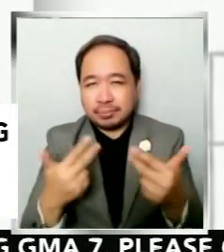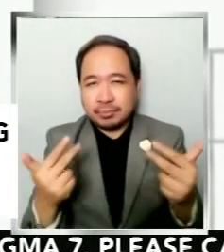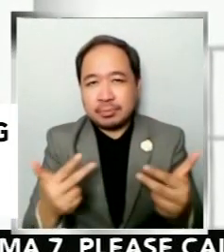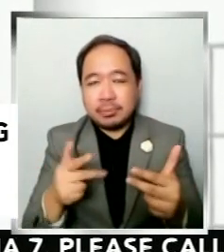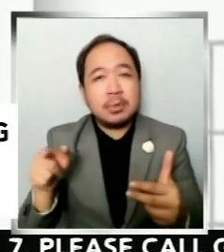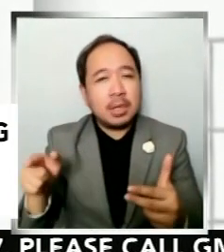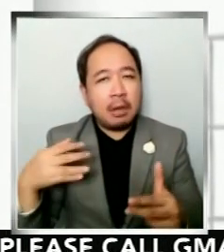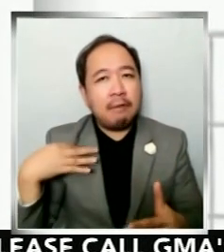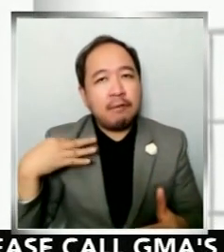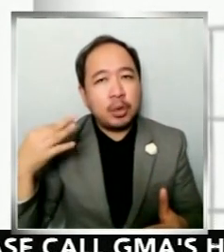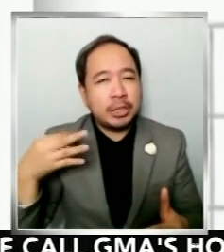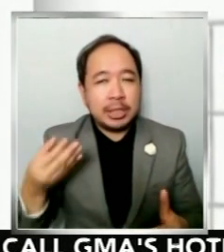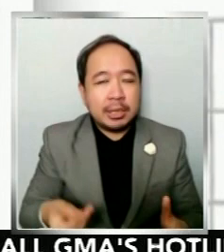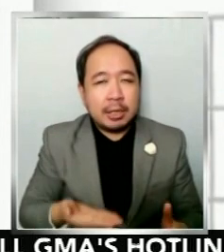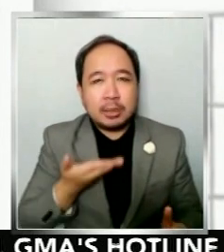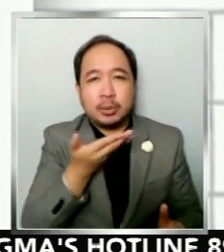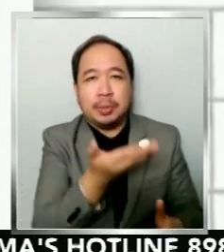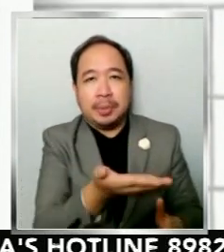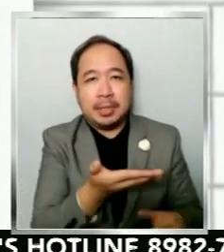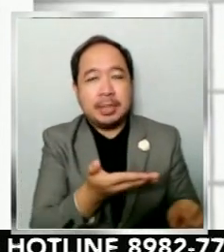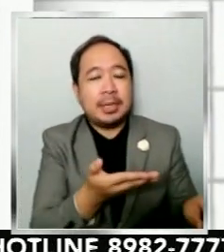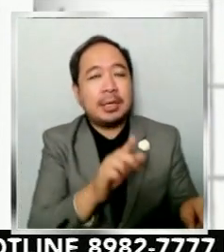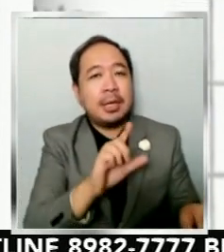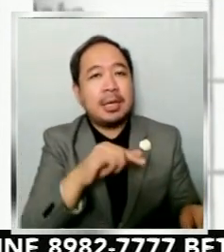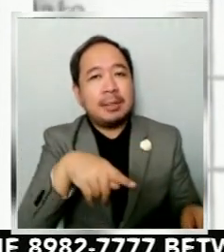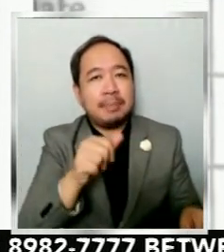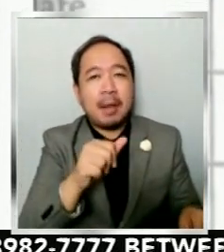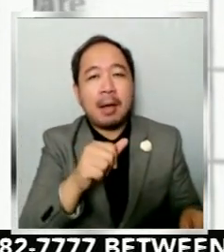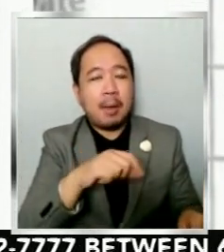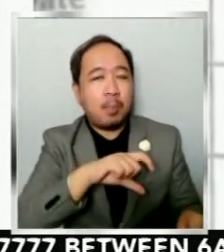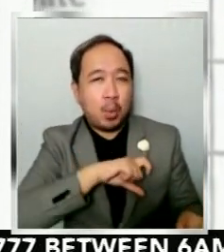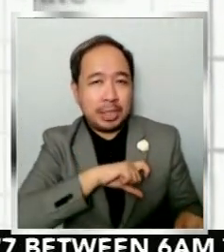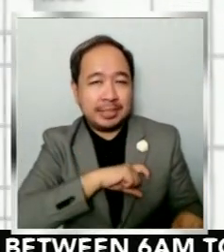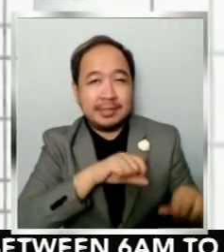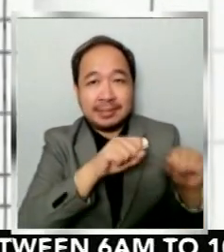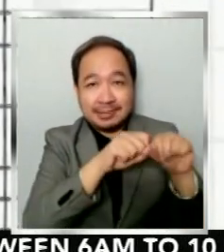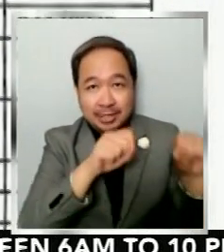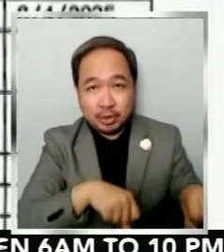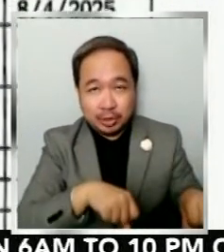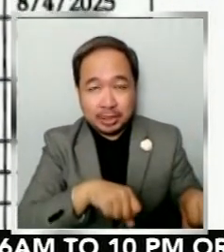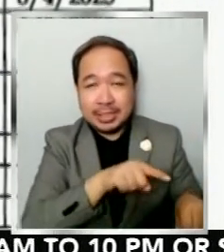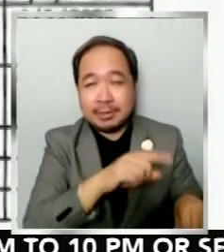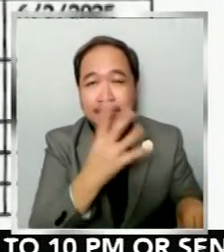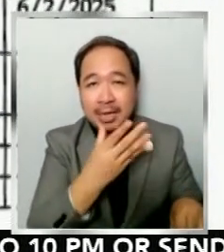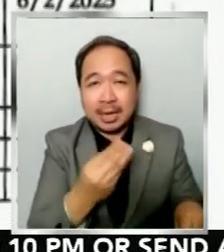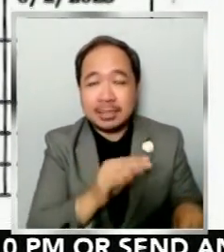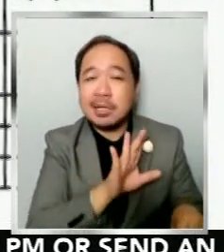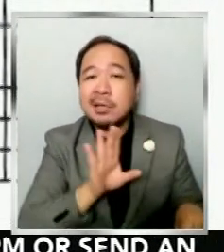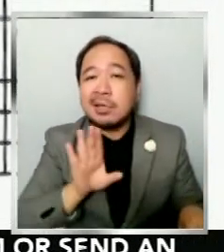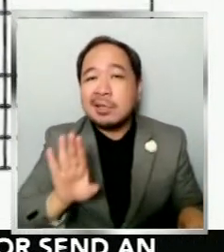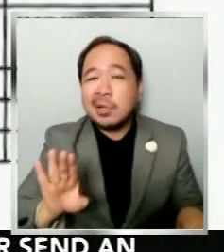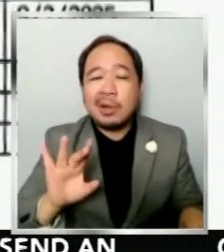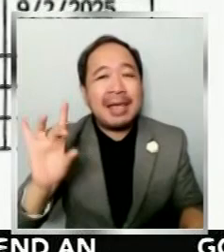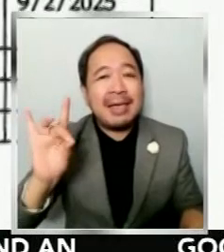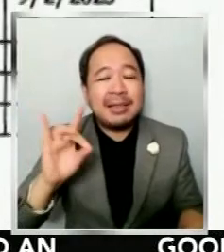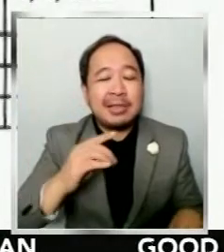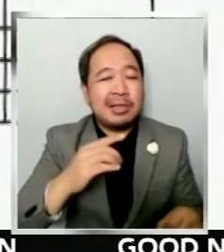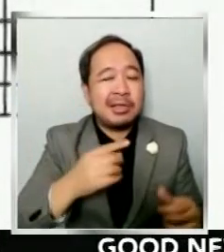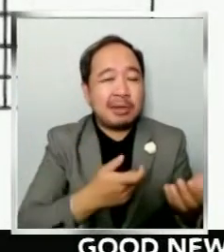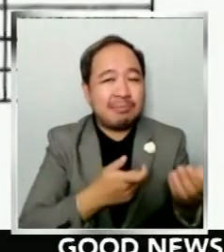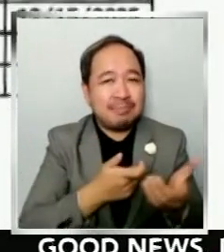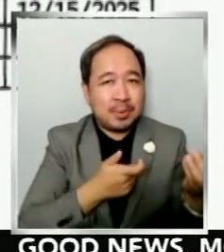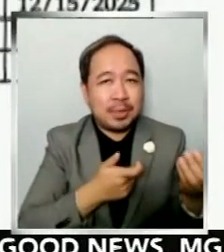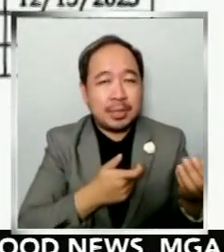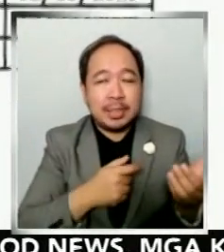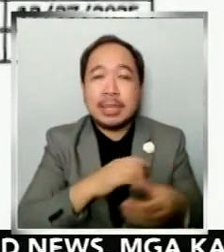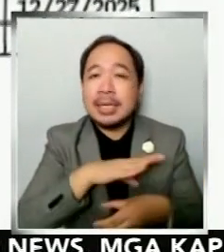ni Patidongan sa Lipa City Police Station sa Batangas ang walo niyang baril. Kabilang diyan ang anim na pistola at dalawang